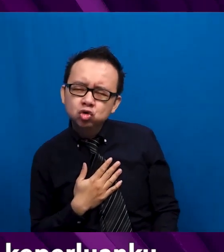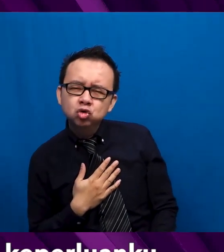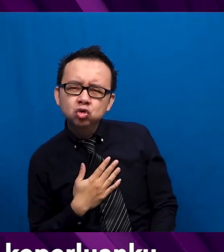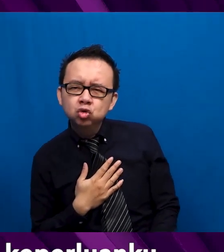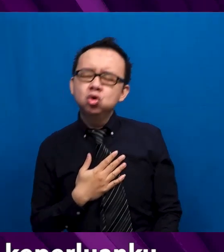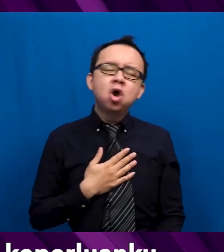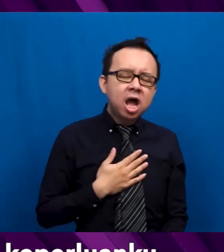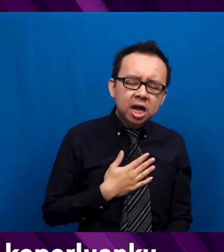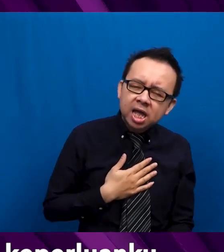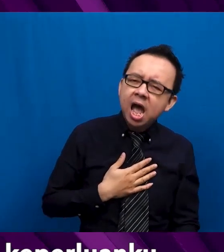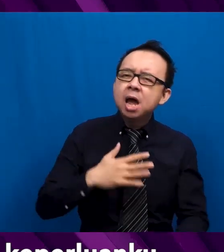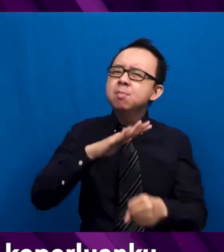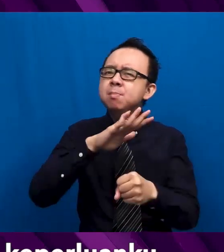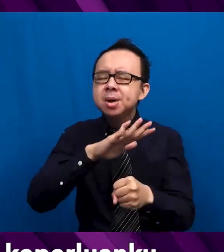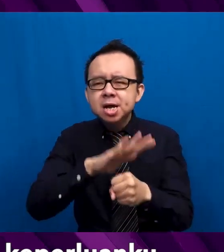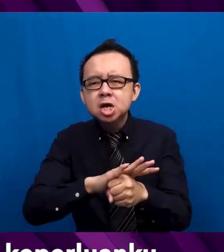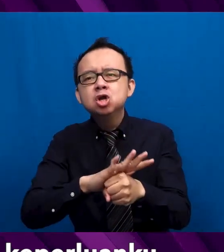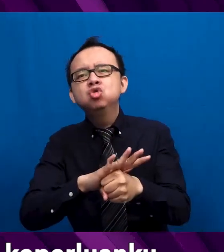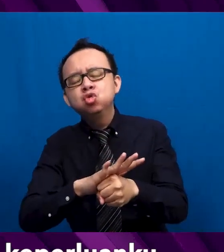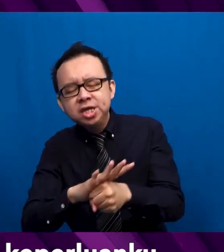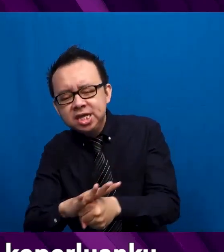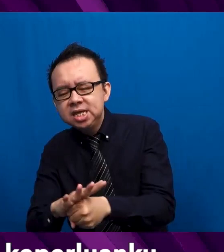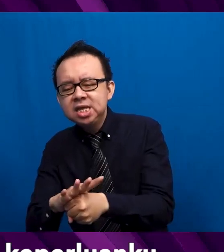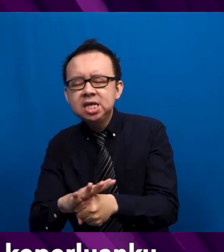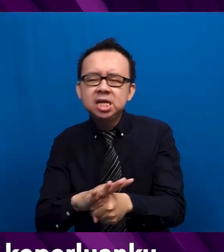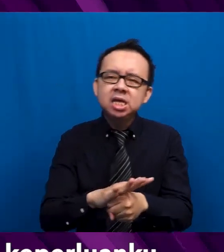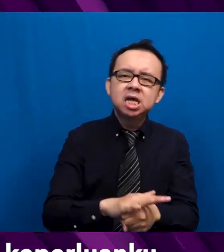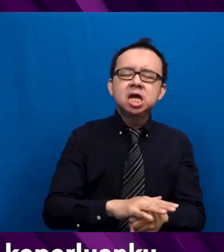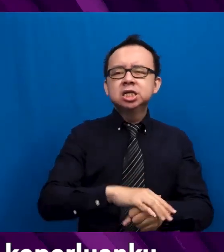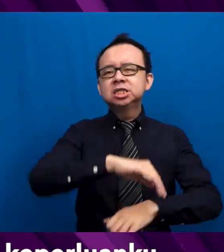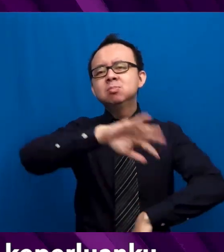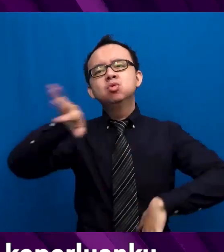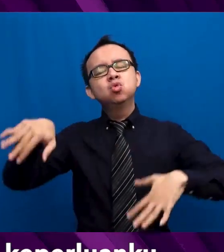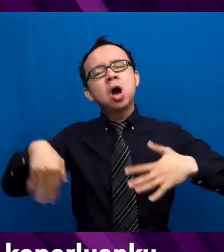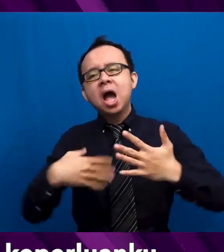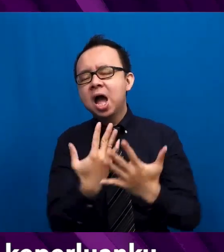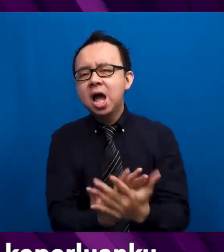Allahku akan memenuhi segala